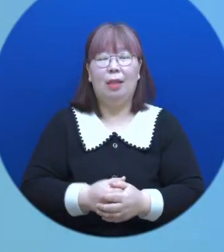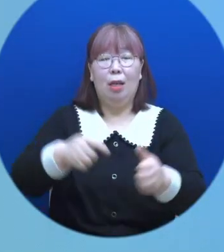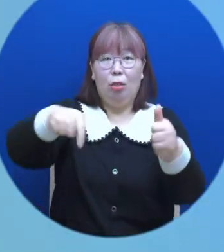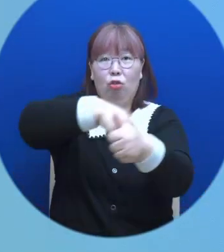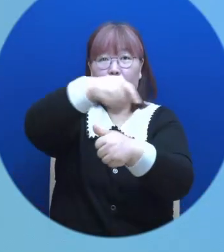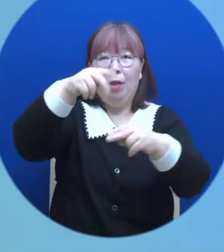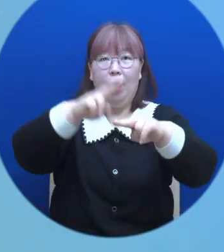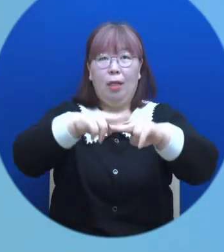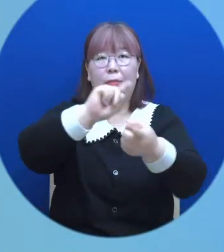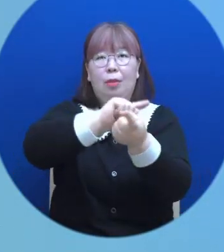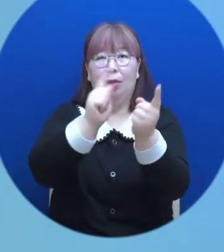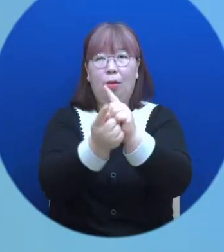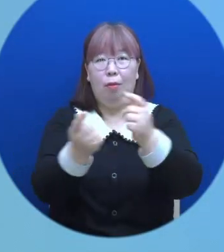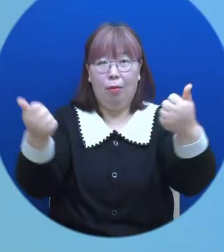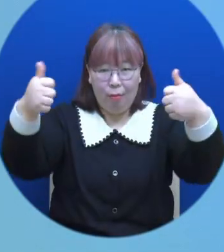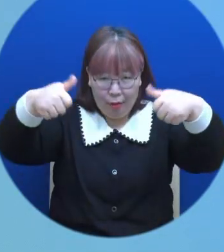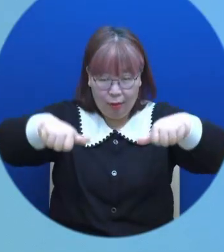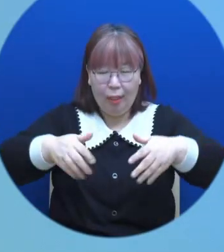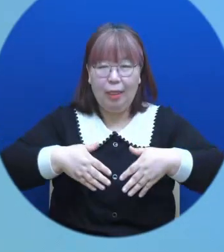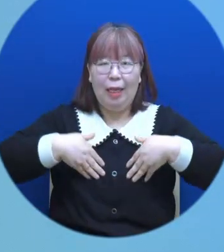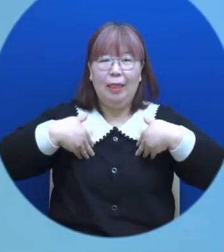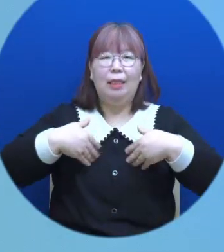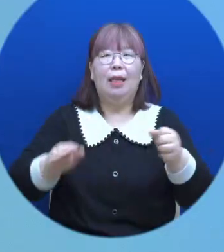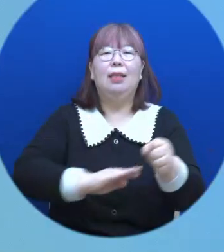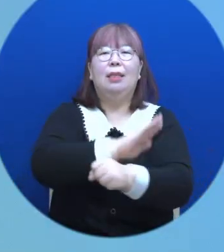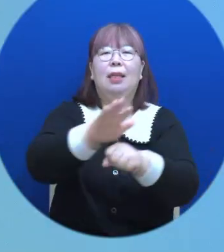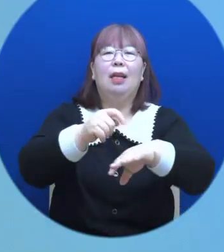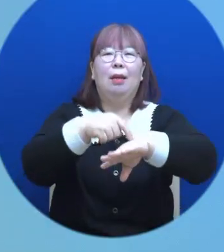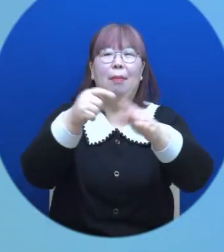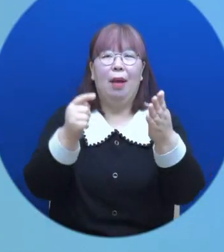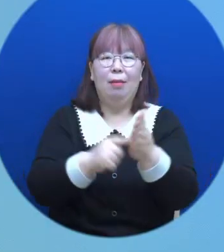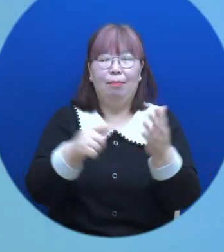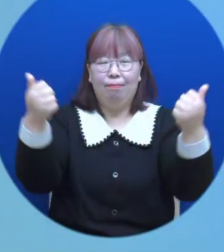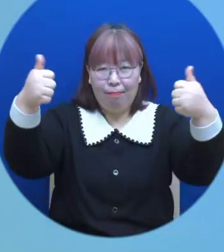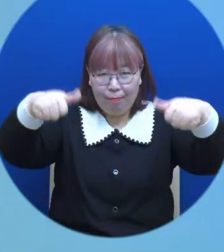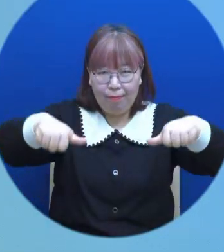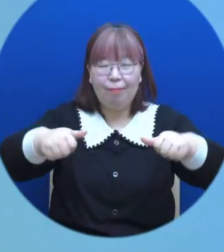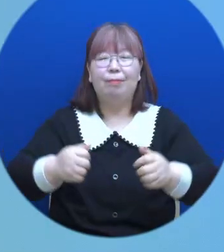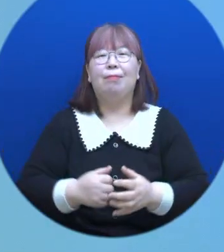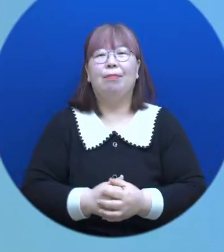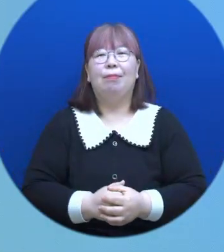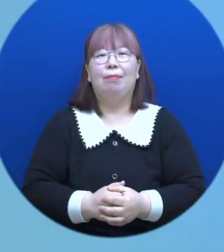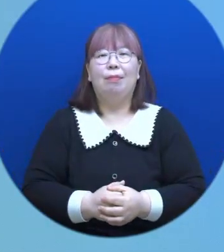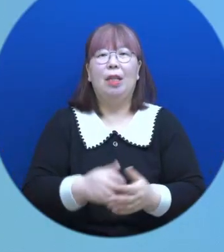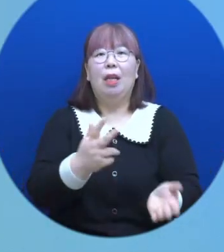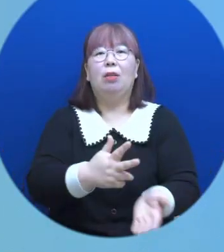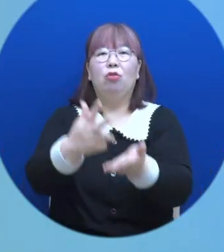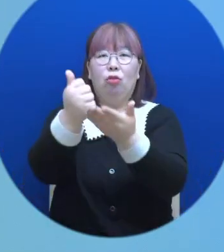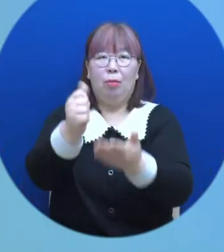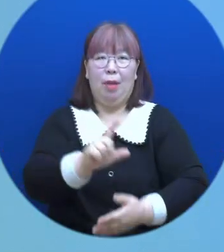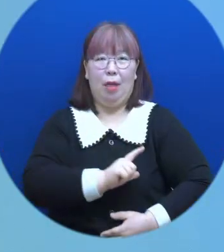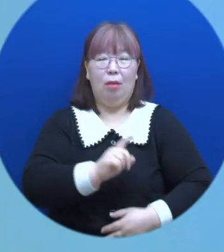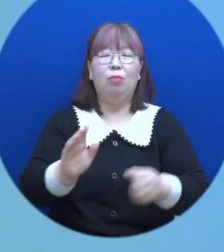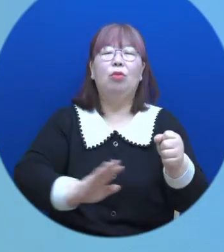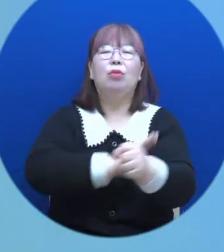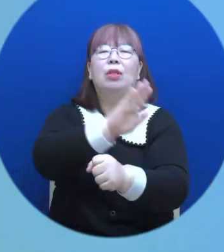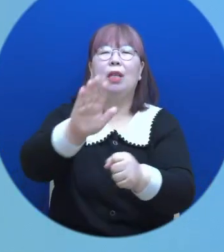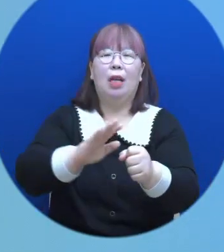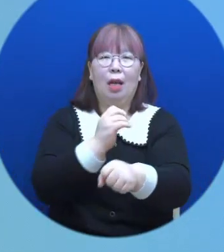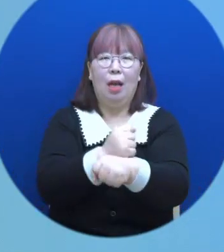앞뒤 좌우에 있는 분들 따뜻한 사랑의 마음으로 인사하겠습니다. 주님의 이름으로